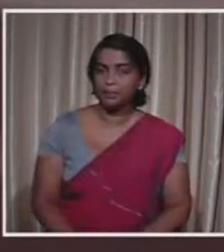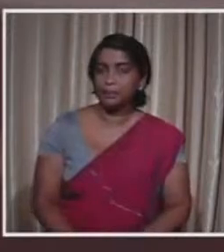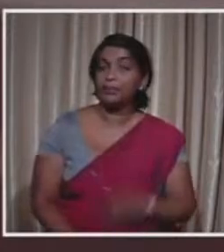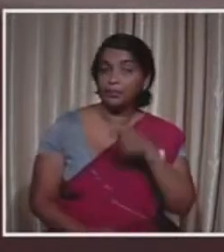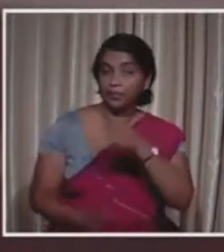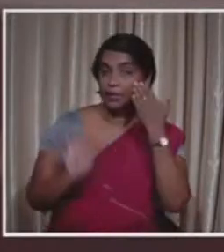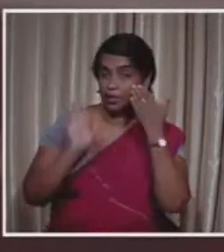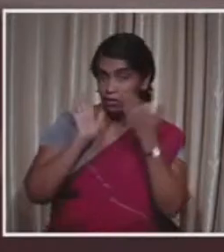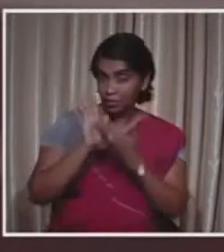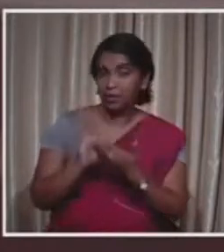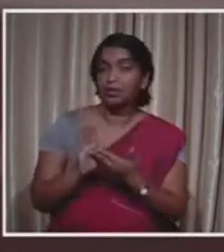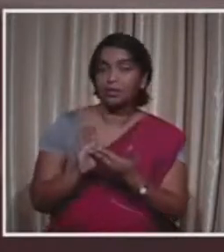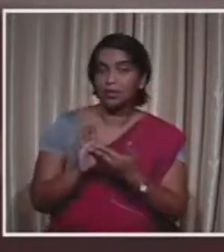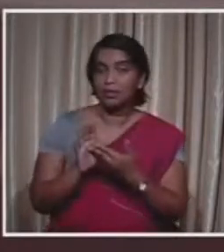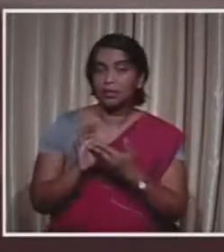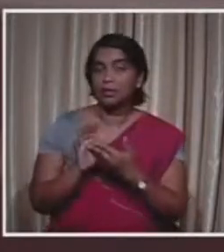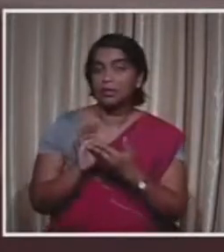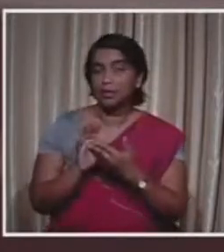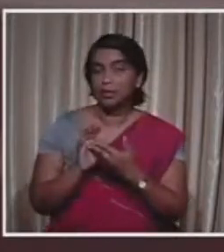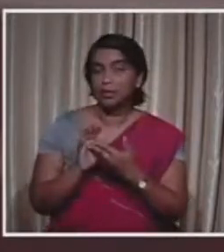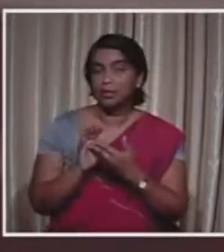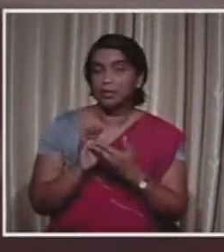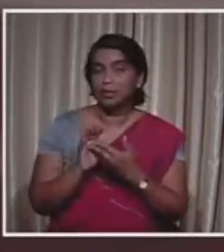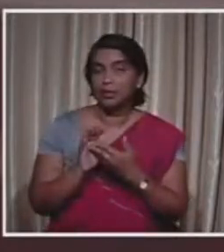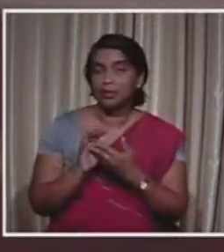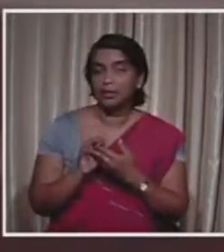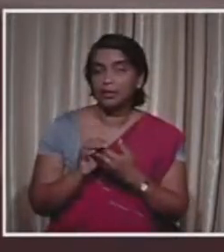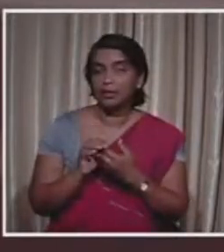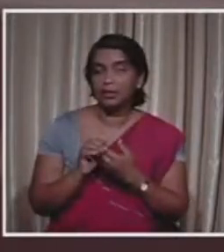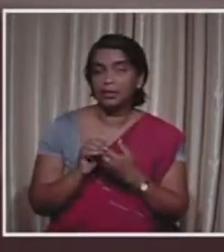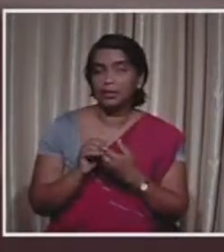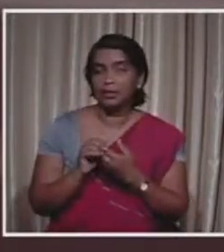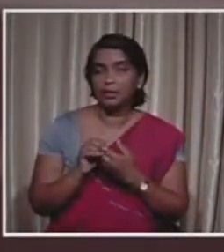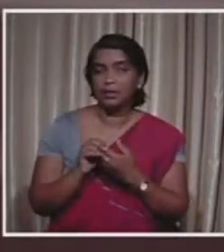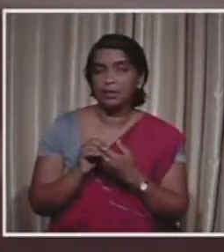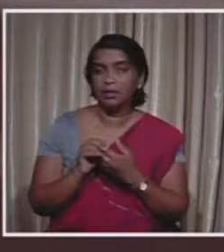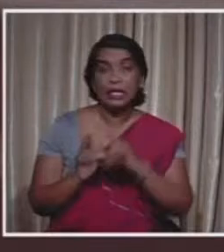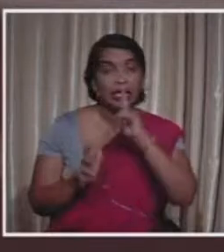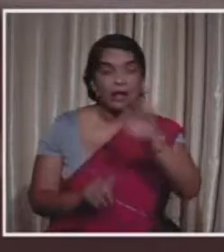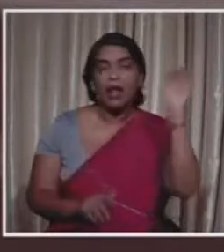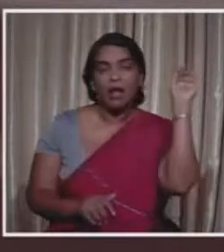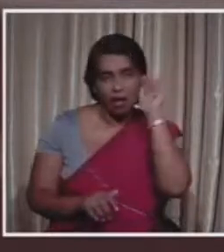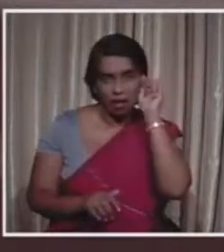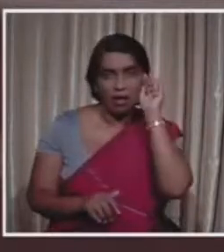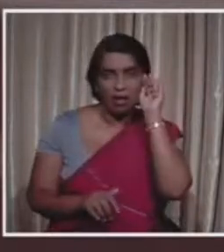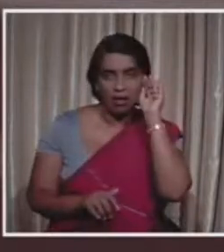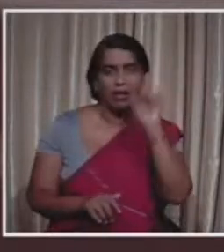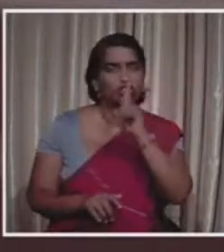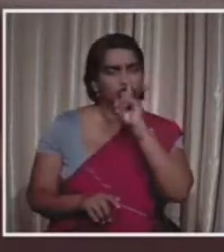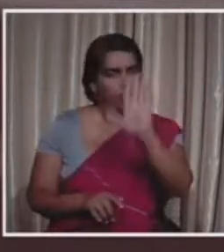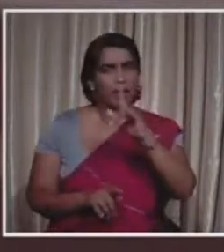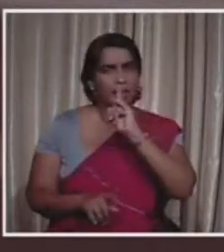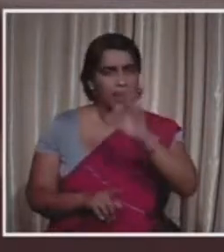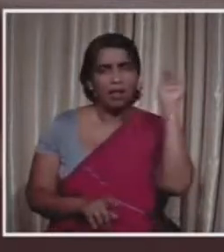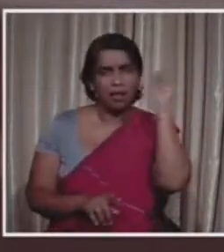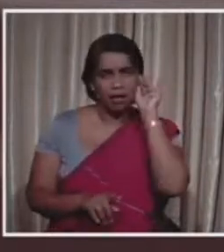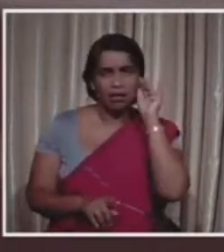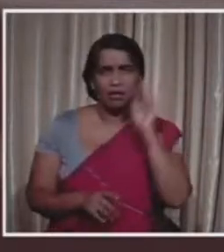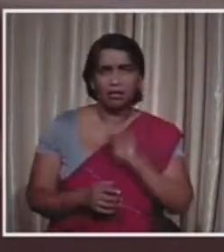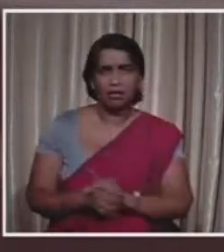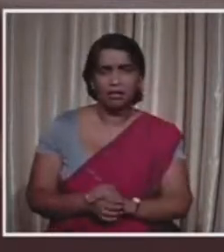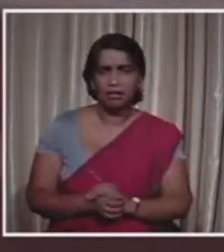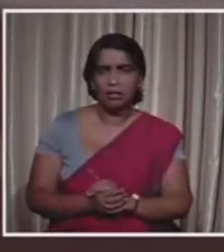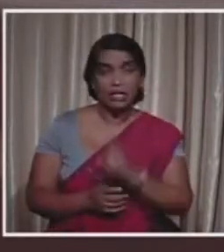මේ තියන්නේ ඒෂියා වීක් එකේ මේ කරුණාකරලා කියමුද අහන්න අහන්න අවුවට අමාරු